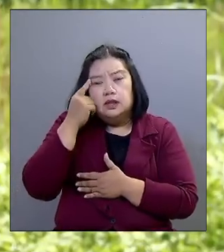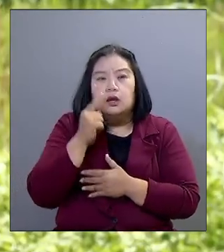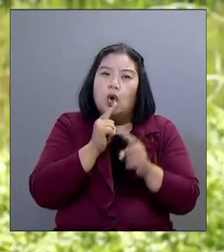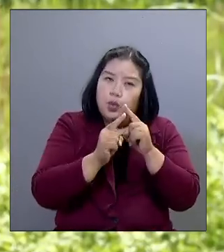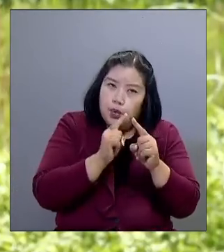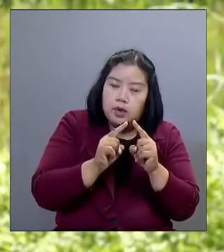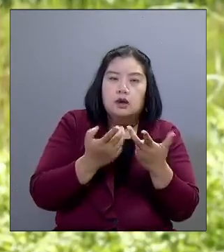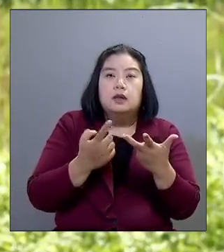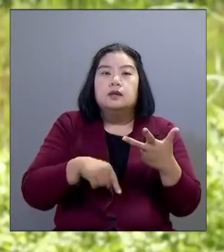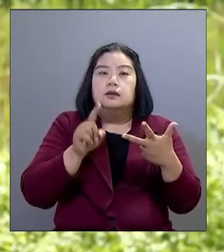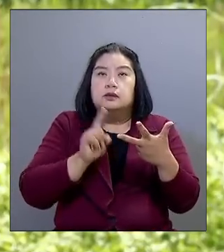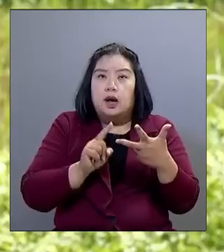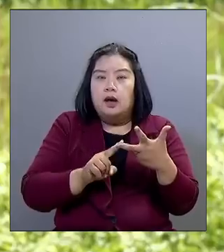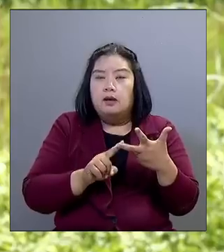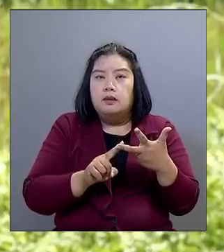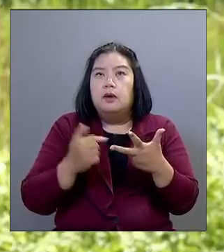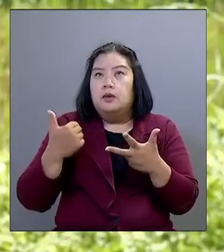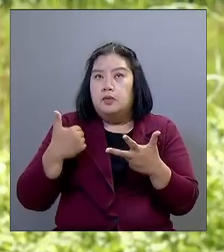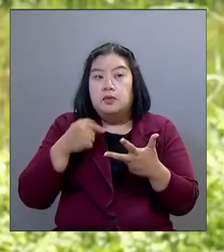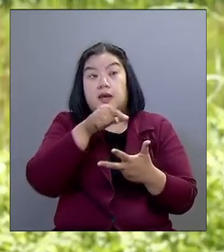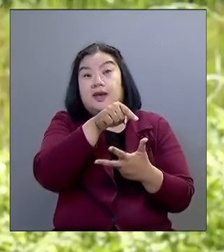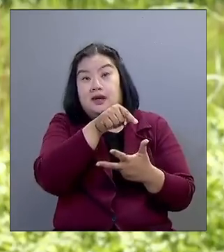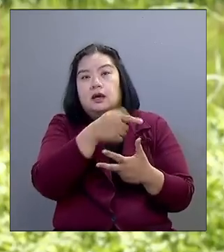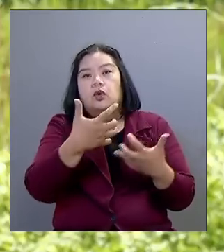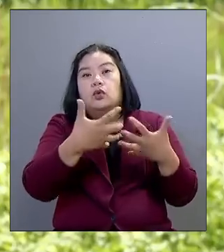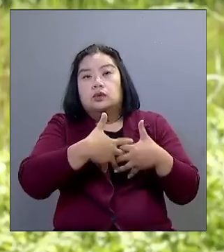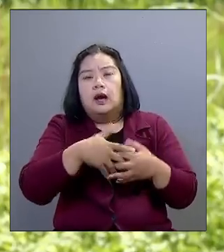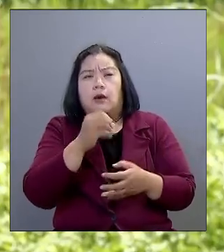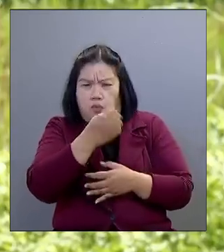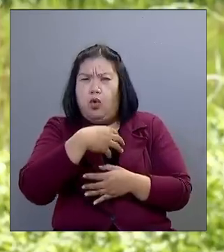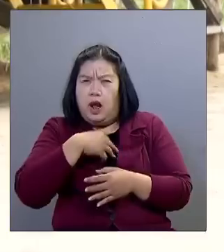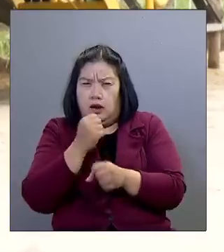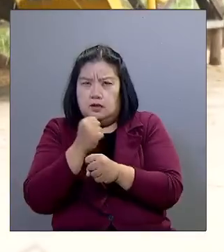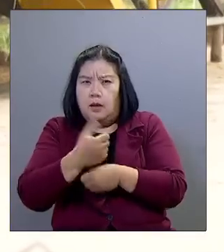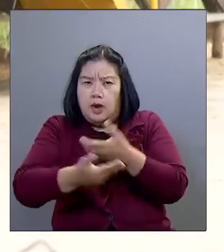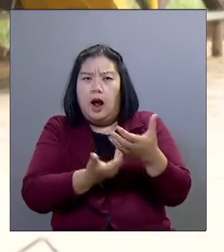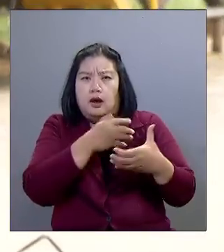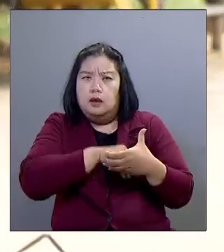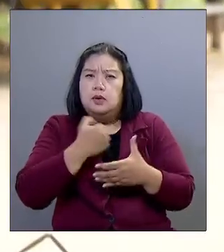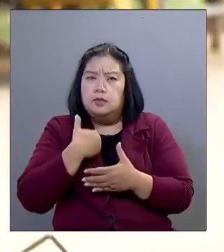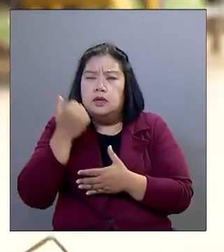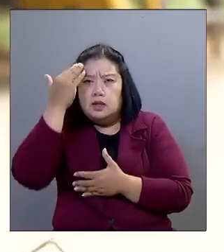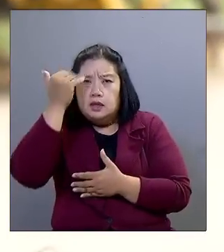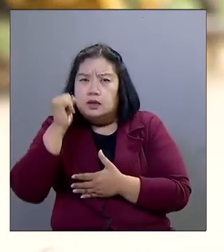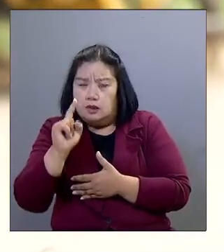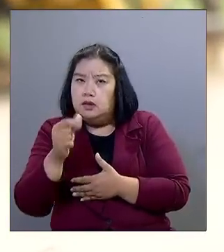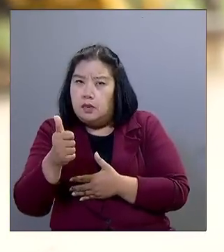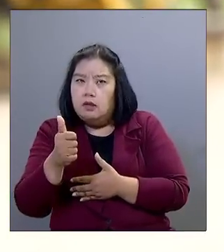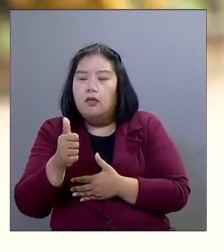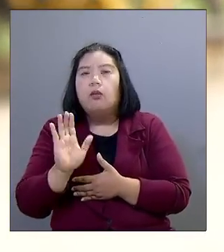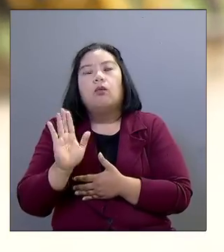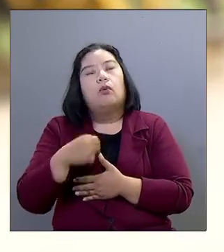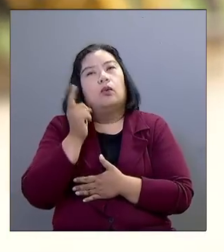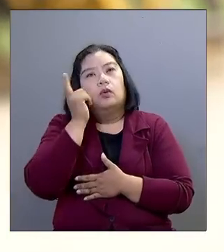นก็พอดีน้องเขาคิดจะทำตัวนี้อยู่แล้วก็เลยว่าดีไหมพอดีในฐานะ